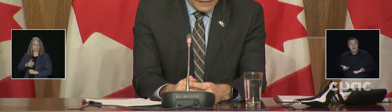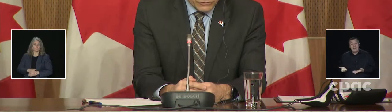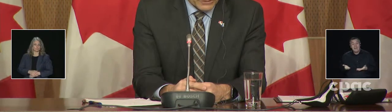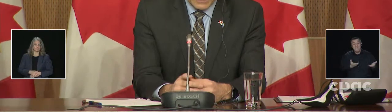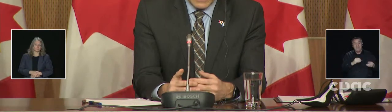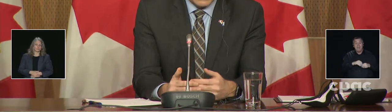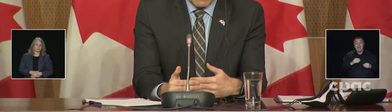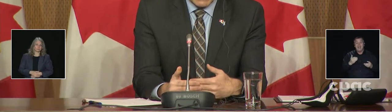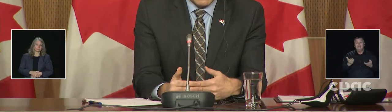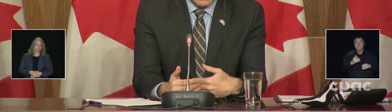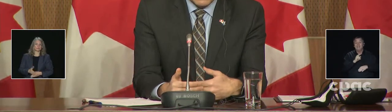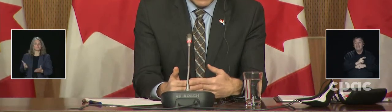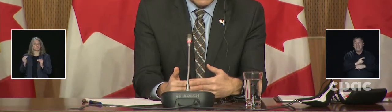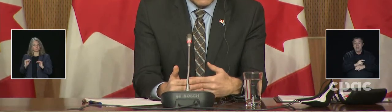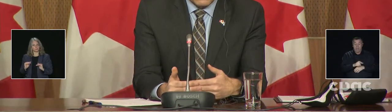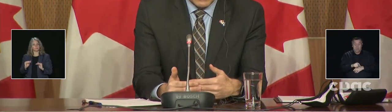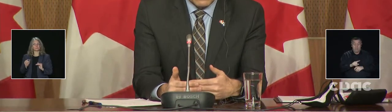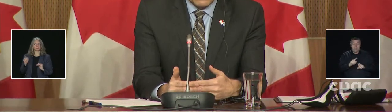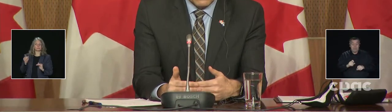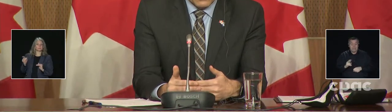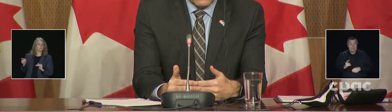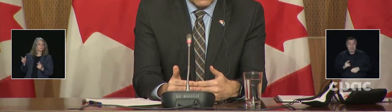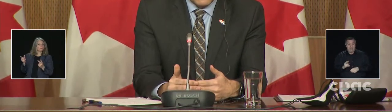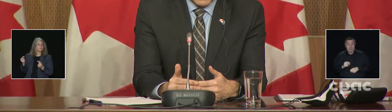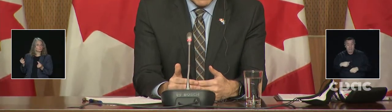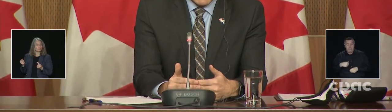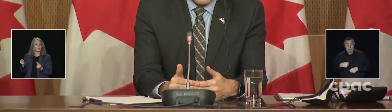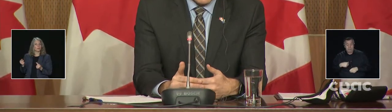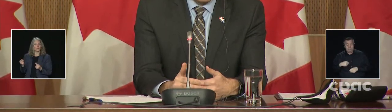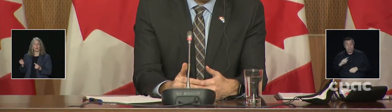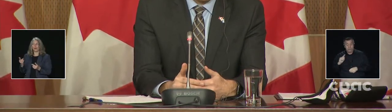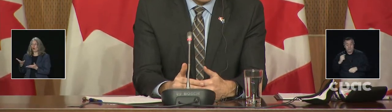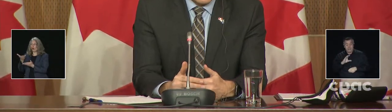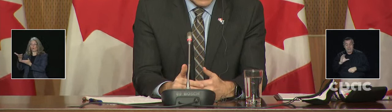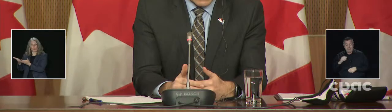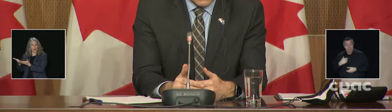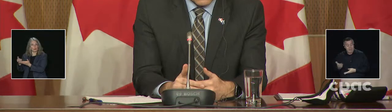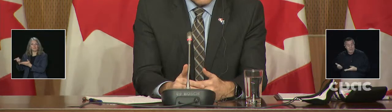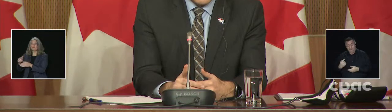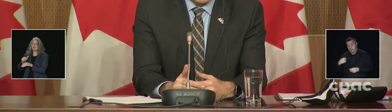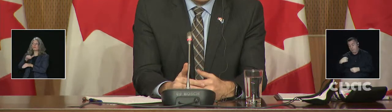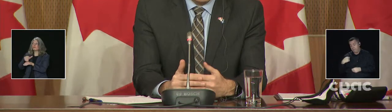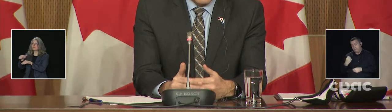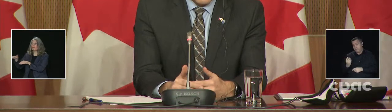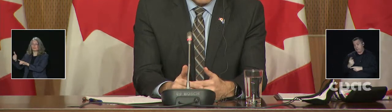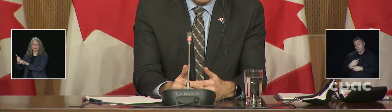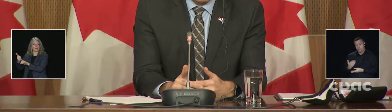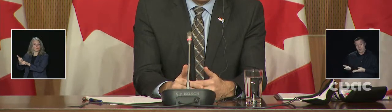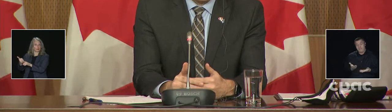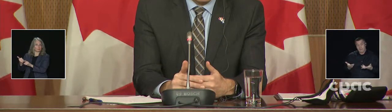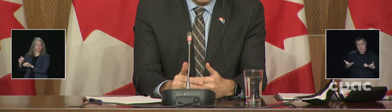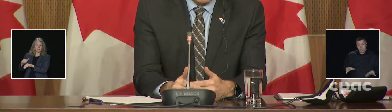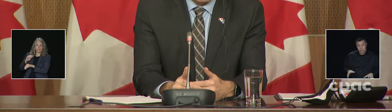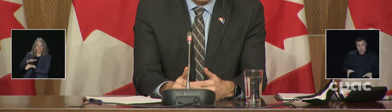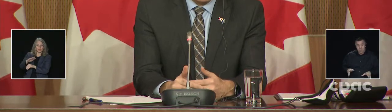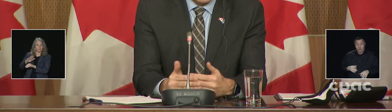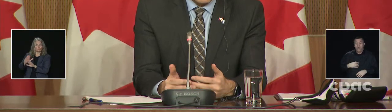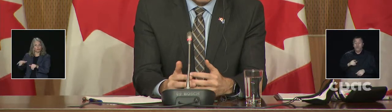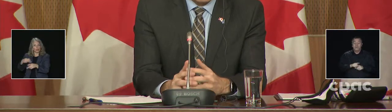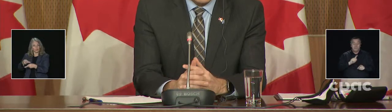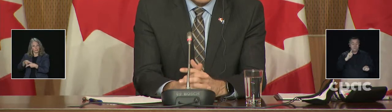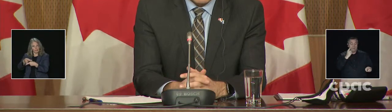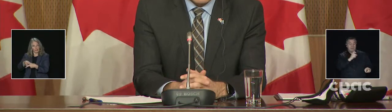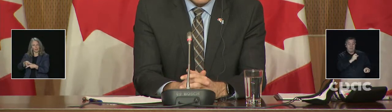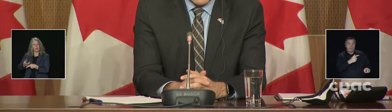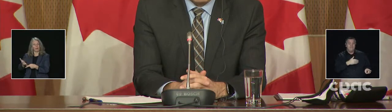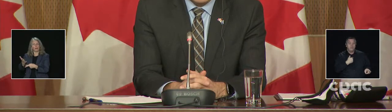de garde, ce sont des tests rapides qui viennent du gouvernement canadien, qui ont été livrés dans les derniers jours, que le gouvernement du Québec va utiliser, entre